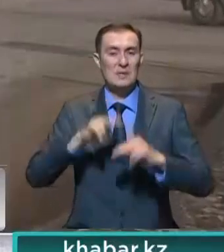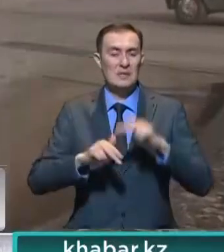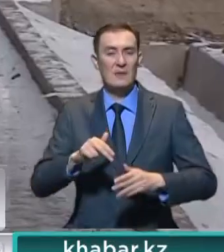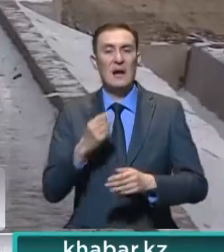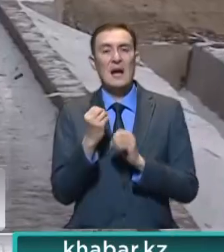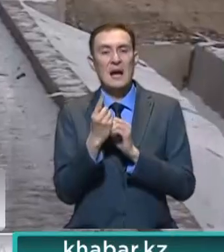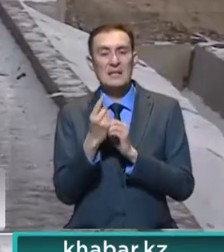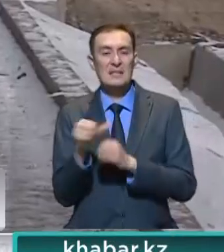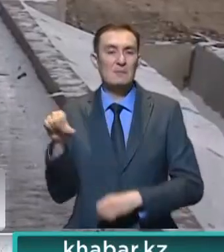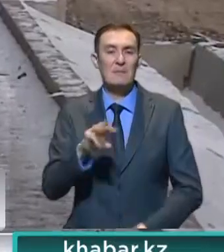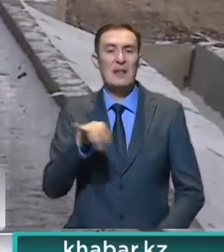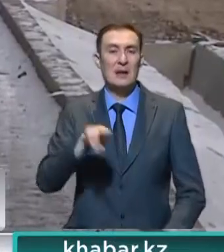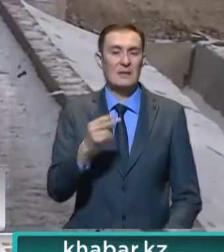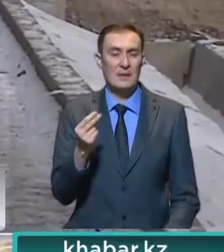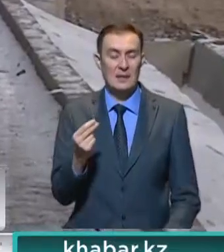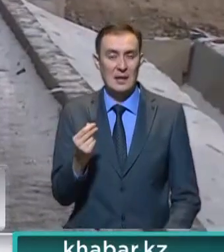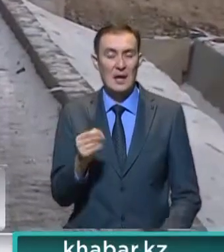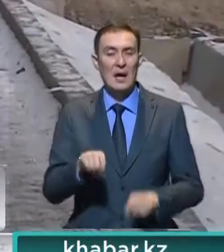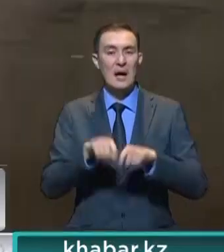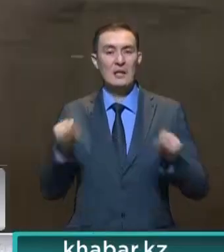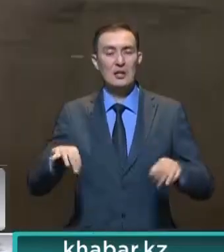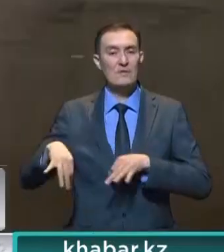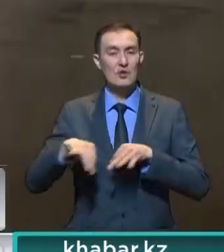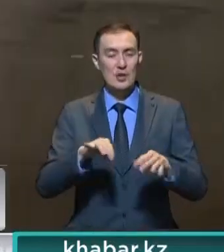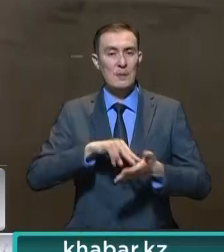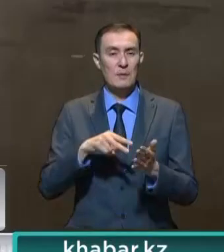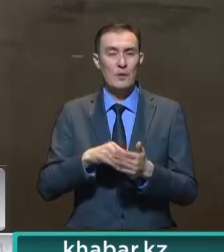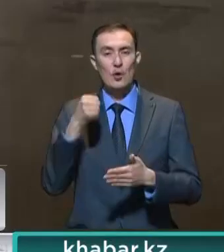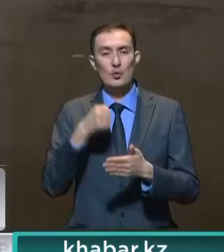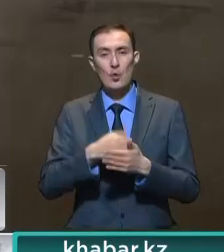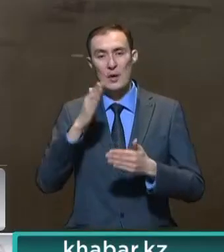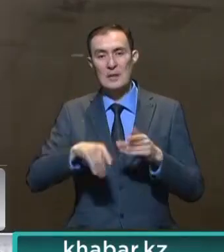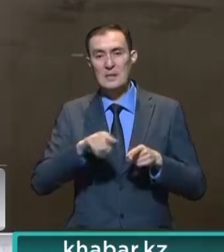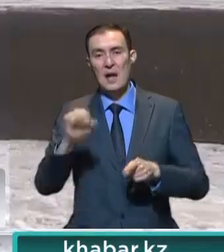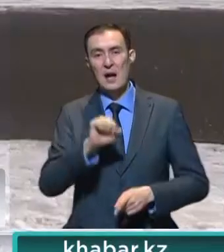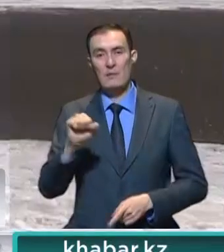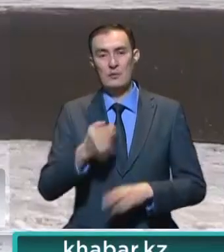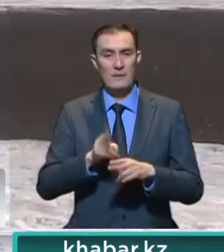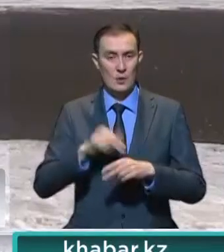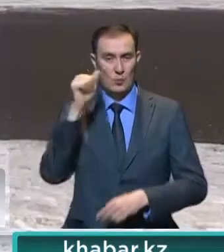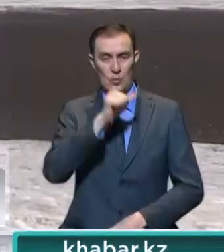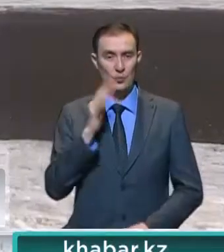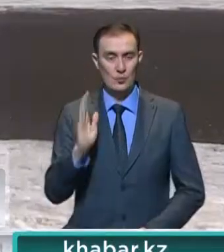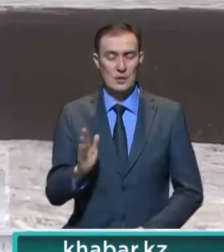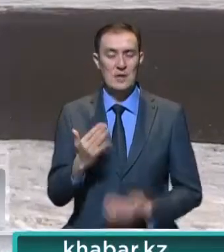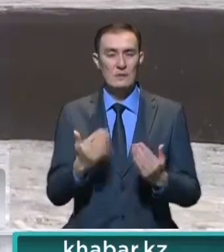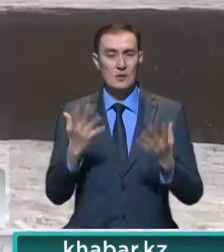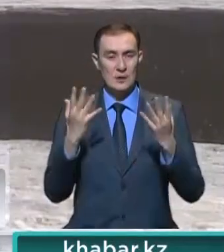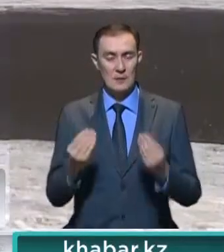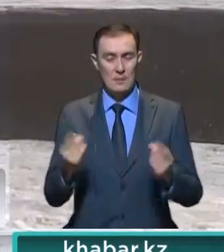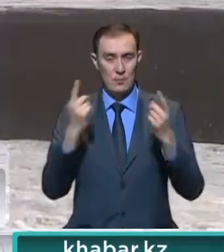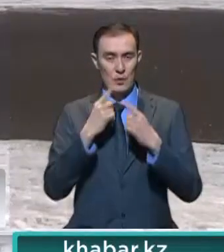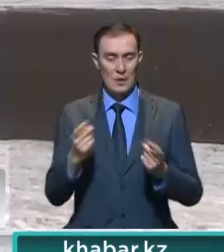составляет 11,5 миллиардов тенге. Открыть движение планируют до конца августа этого года. На сегодняшний день по